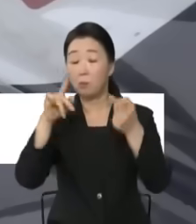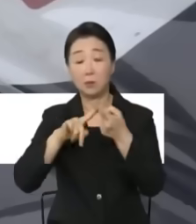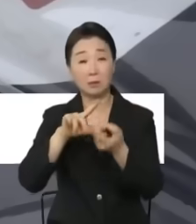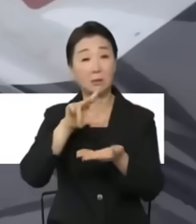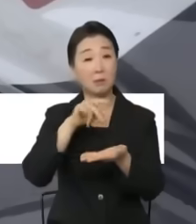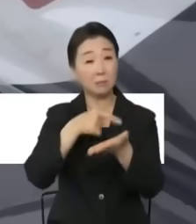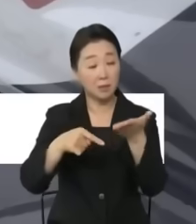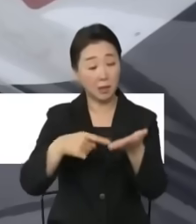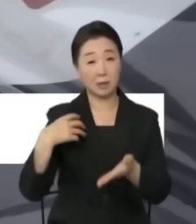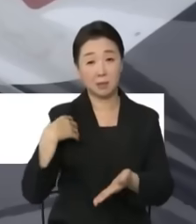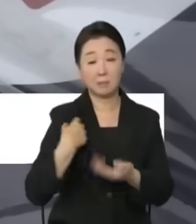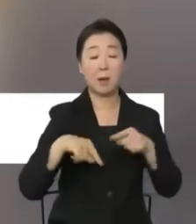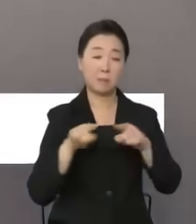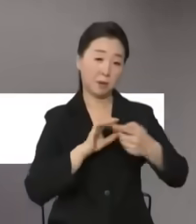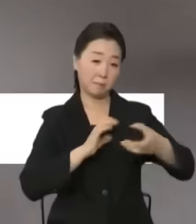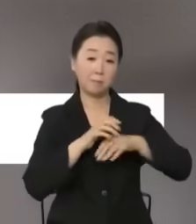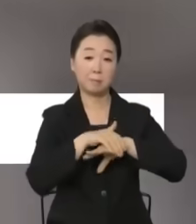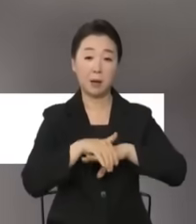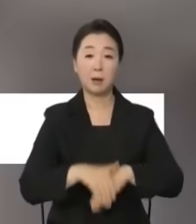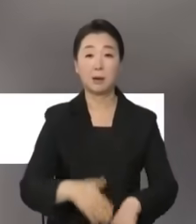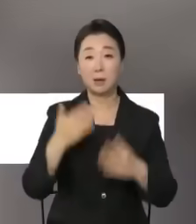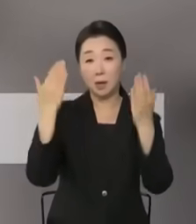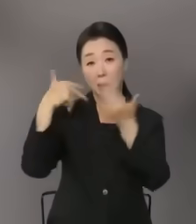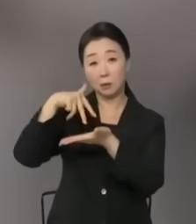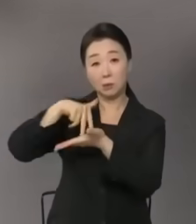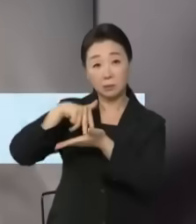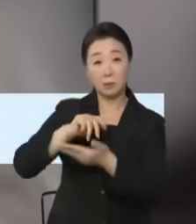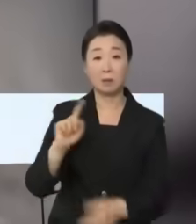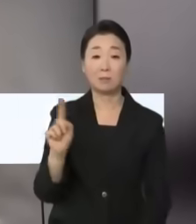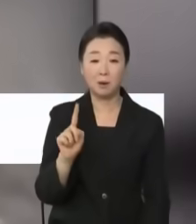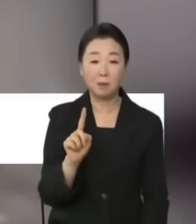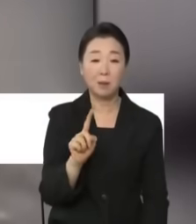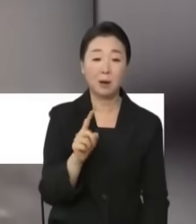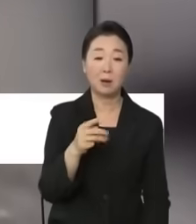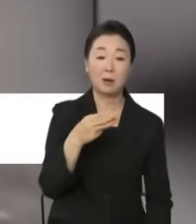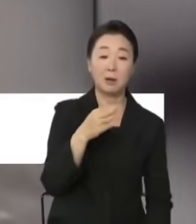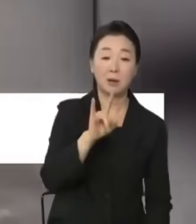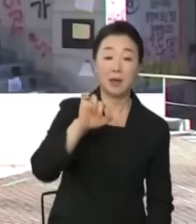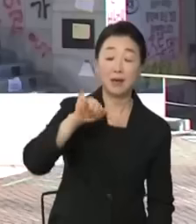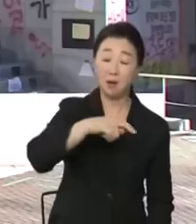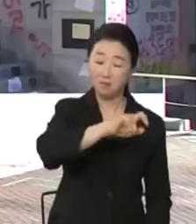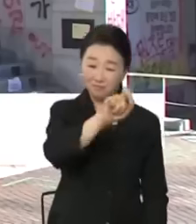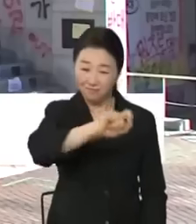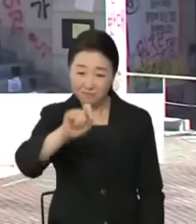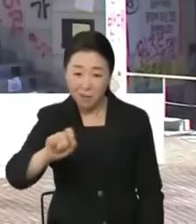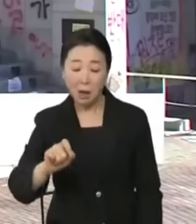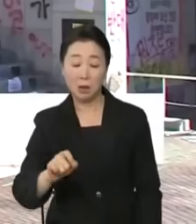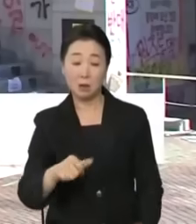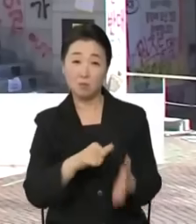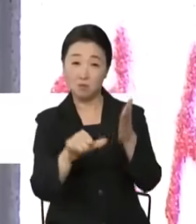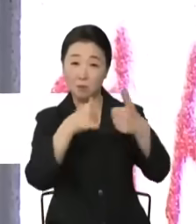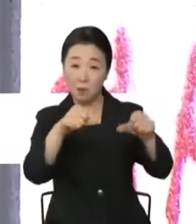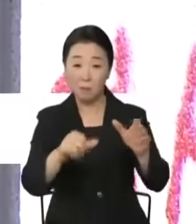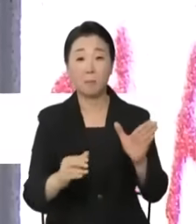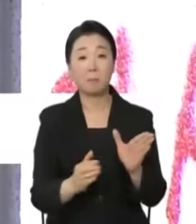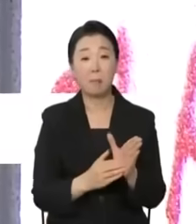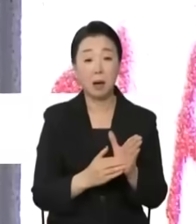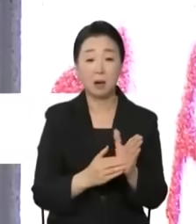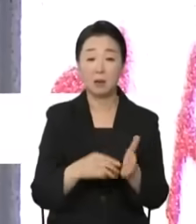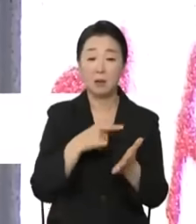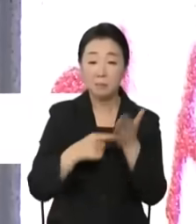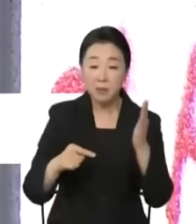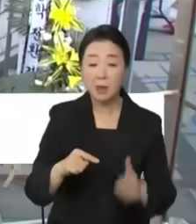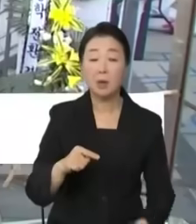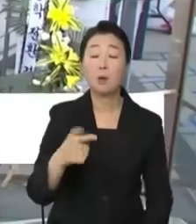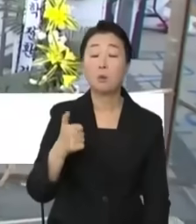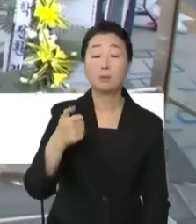함께 논의할 걸로 보입니다. 학교 측은 앞서 래커칠과 기물 파손 등 피해 규모를 최대 54억 원으로